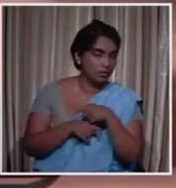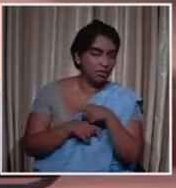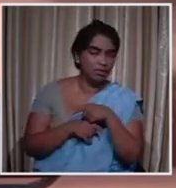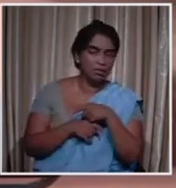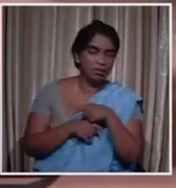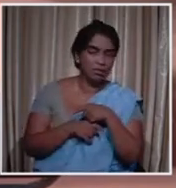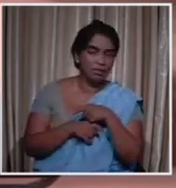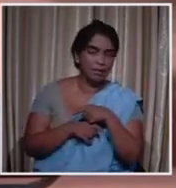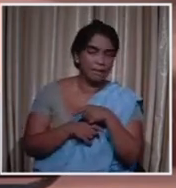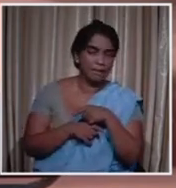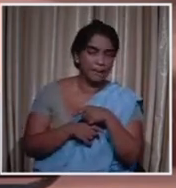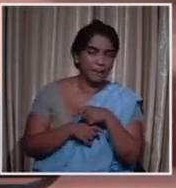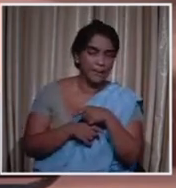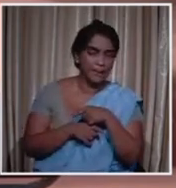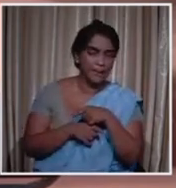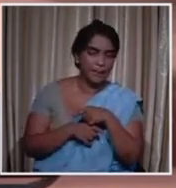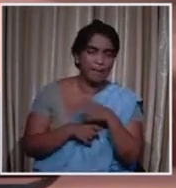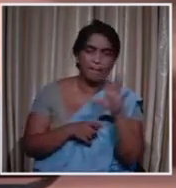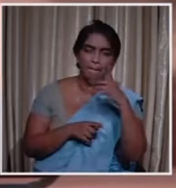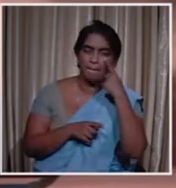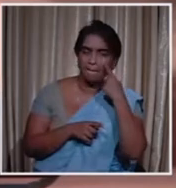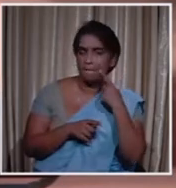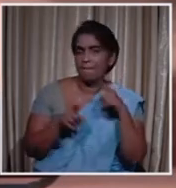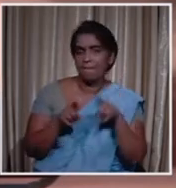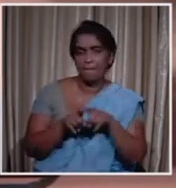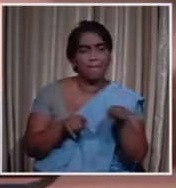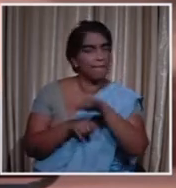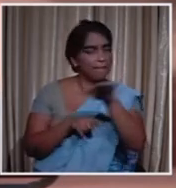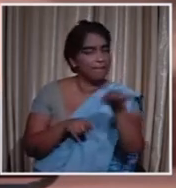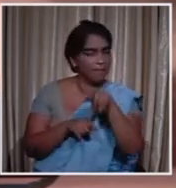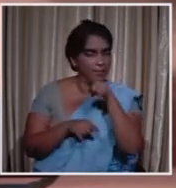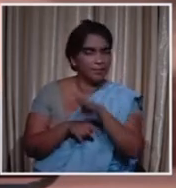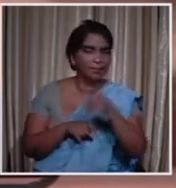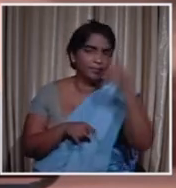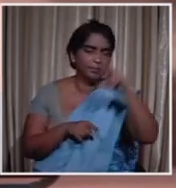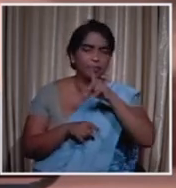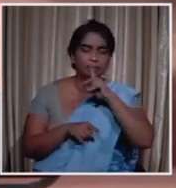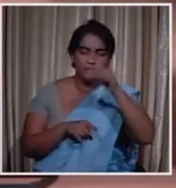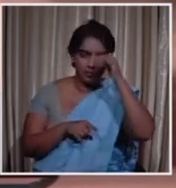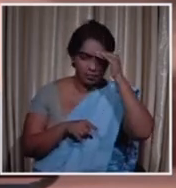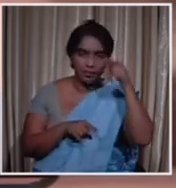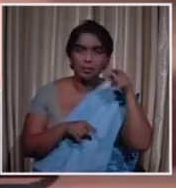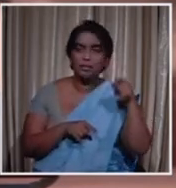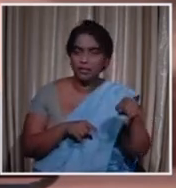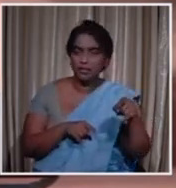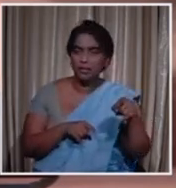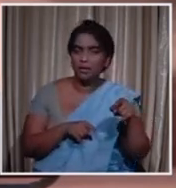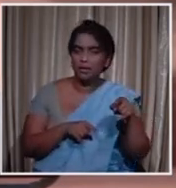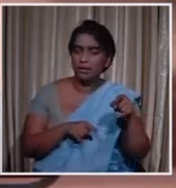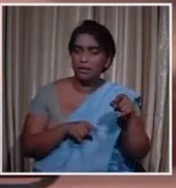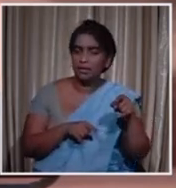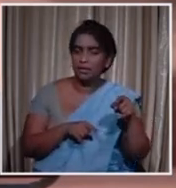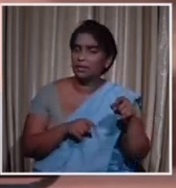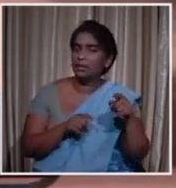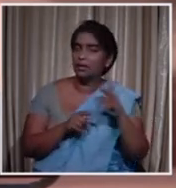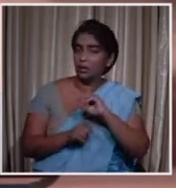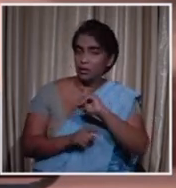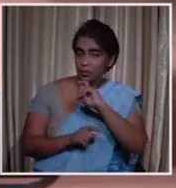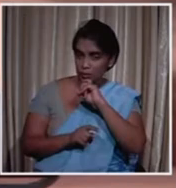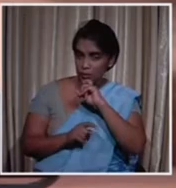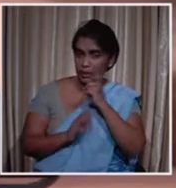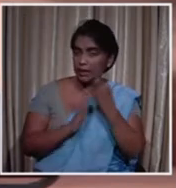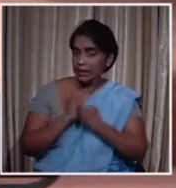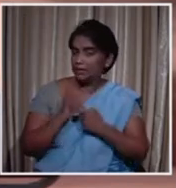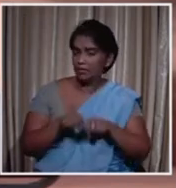இடத்திலே மிக மோசமாக, கௌரவ பிரதி சபாநாயகர்களே, அந்த பௌத்த பிக்குவை நீதிமன்ற கட்டளையை மீறி எரித்தார்கள். இன்று அந்த